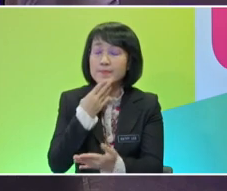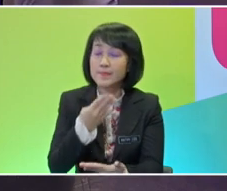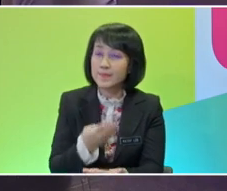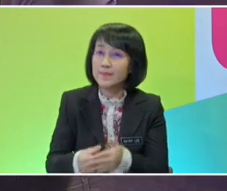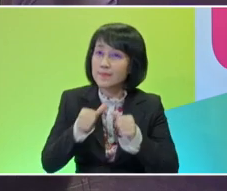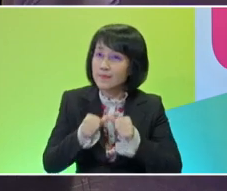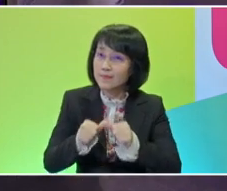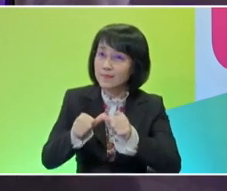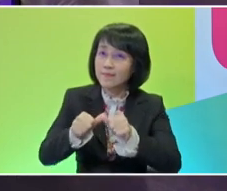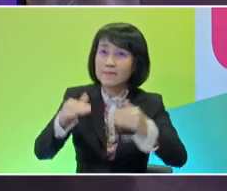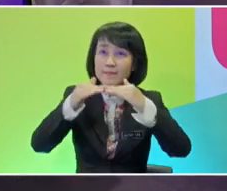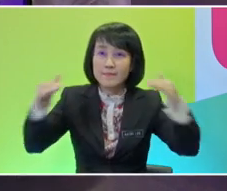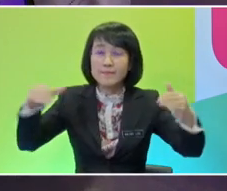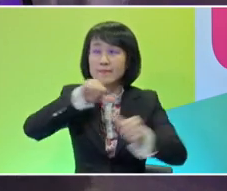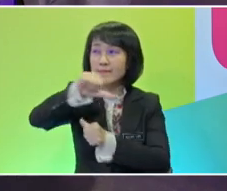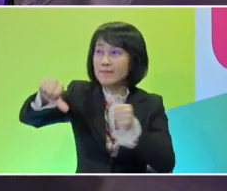status sosial